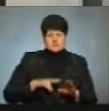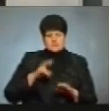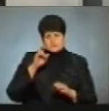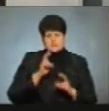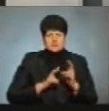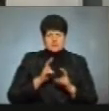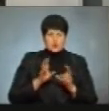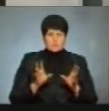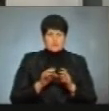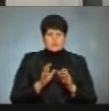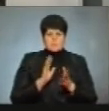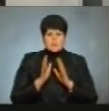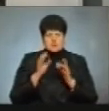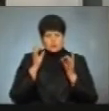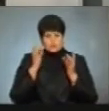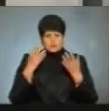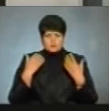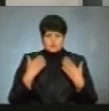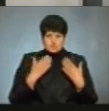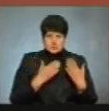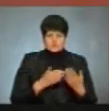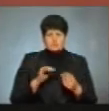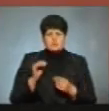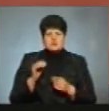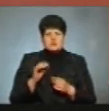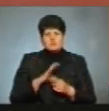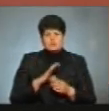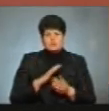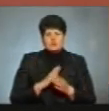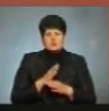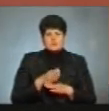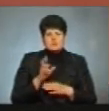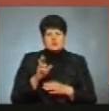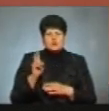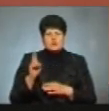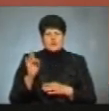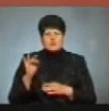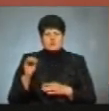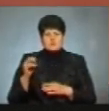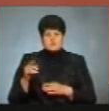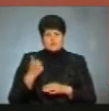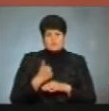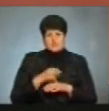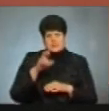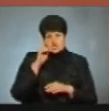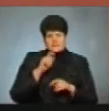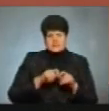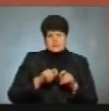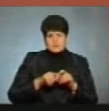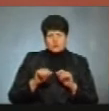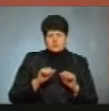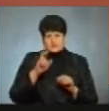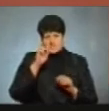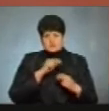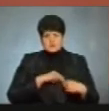директора комунального підприємства об'єднання парків культури та відпочинку. Та був у нас в гостях Богдан Коропотницький, головний державний інспектор